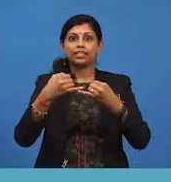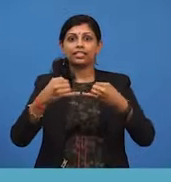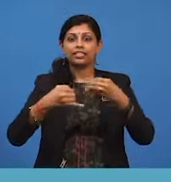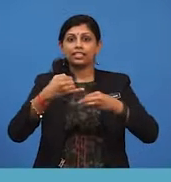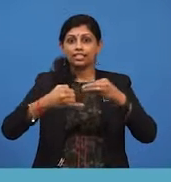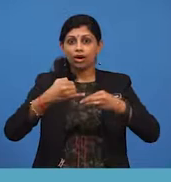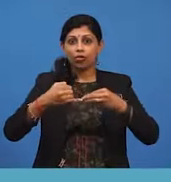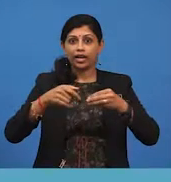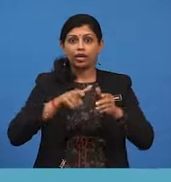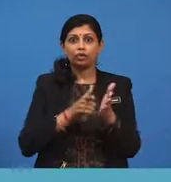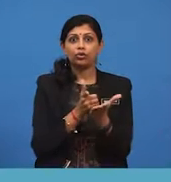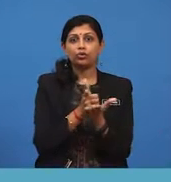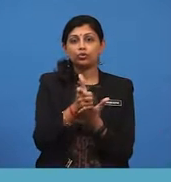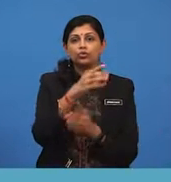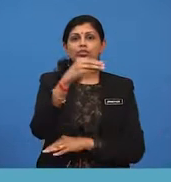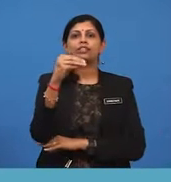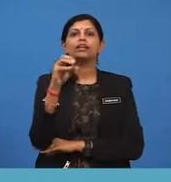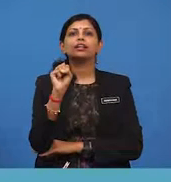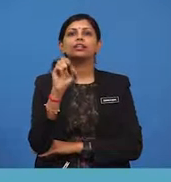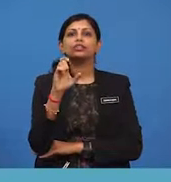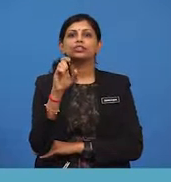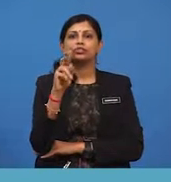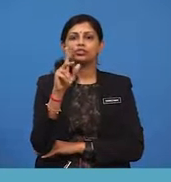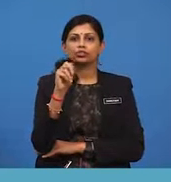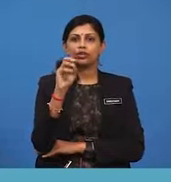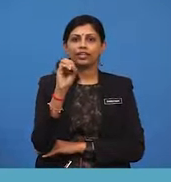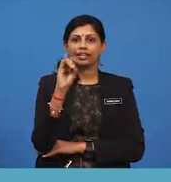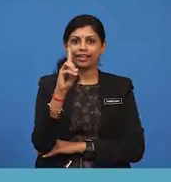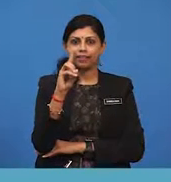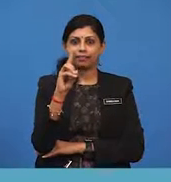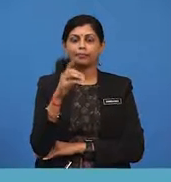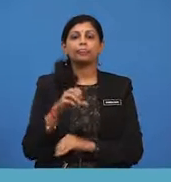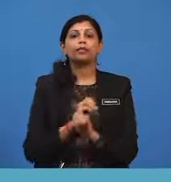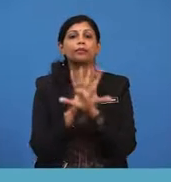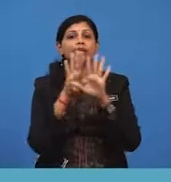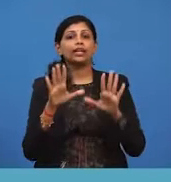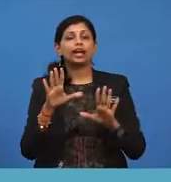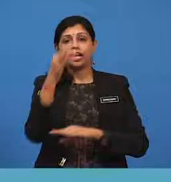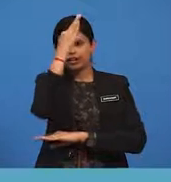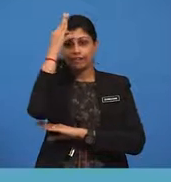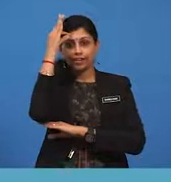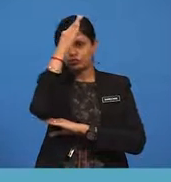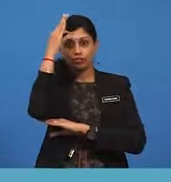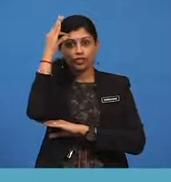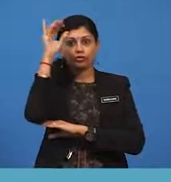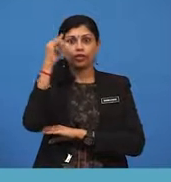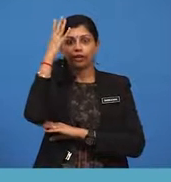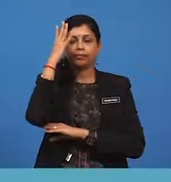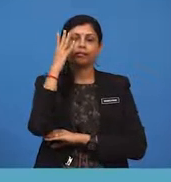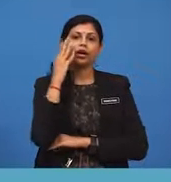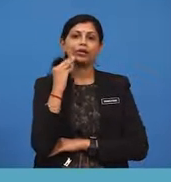solenoid. Dan yang terakhir sekali, dapat menerangkan faktor-faktor yang